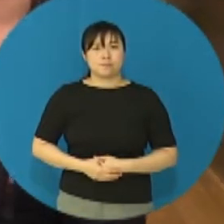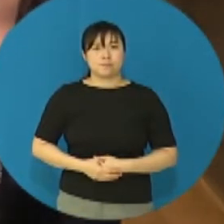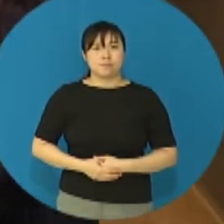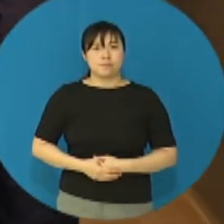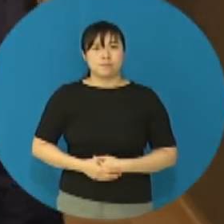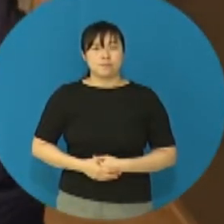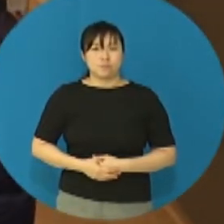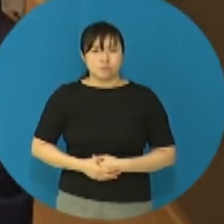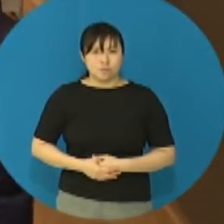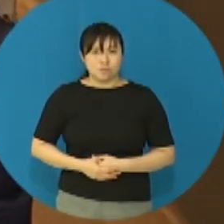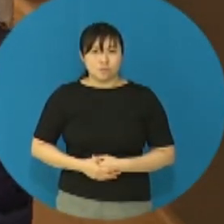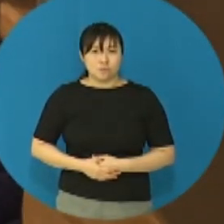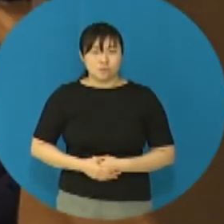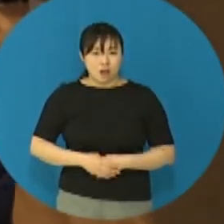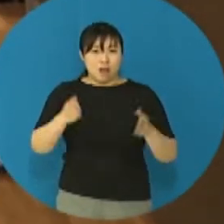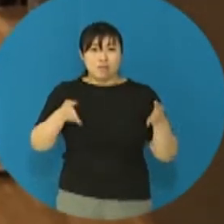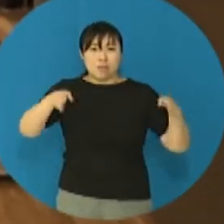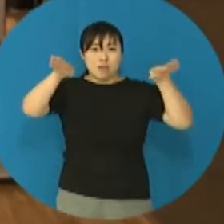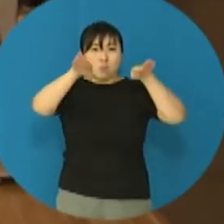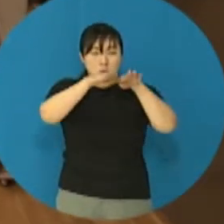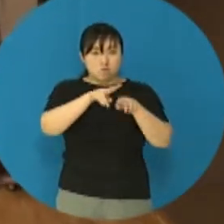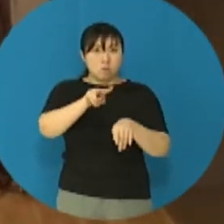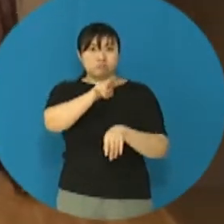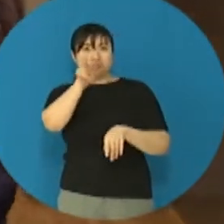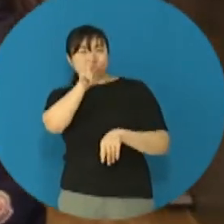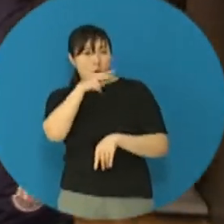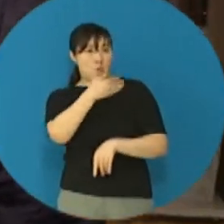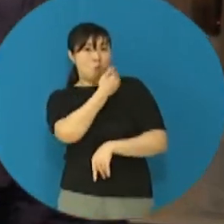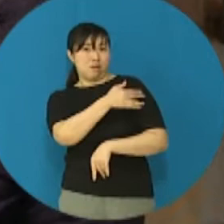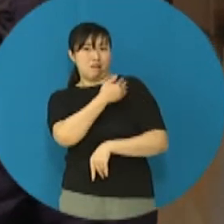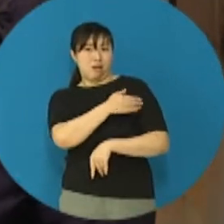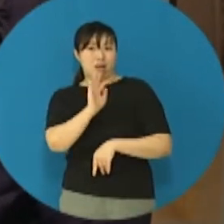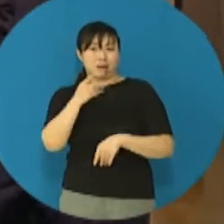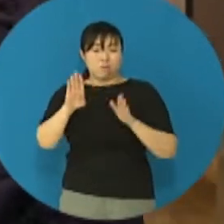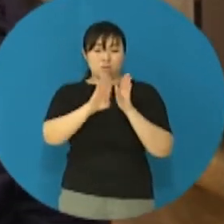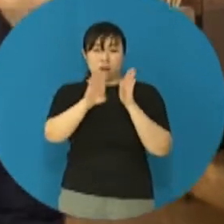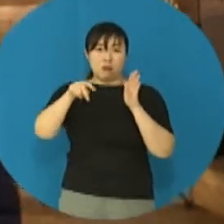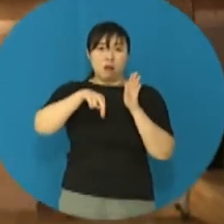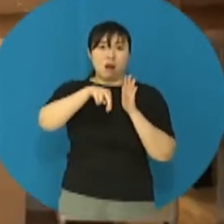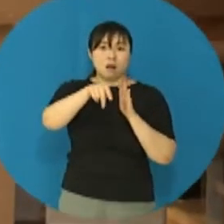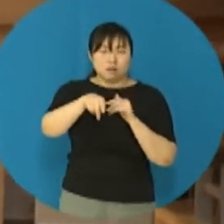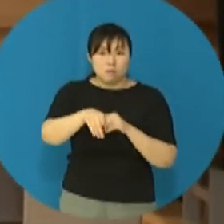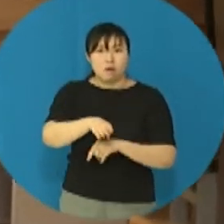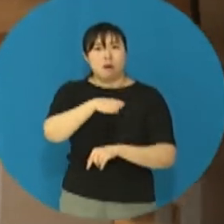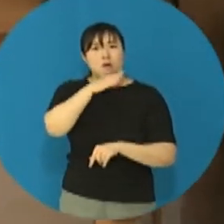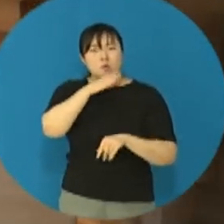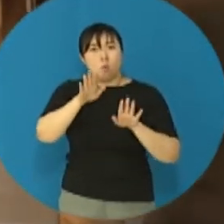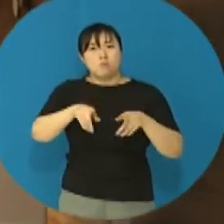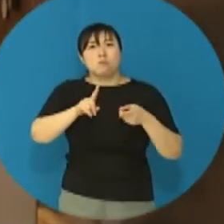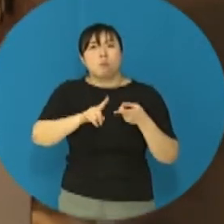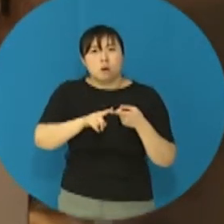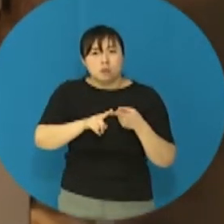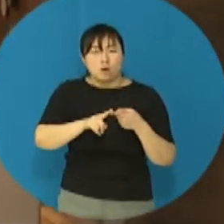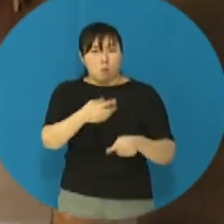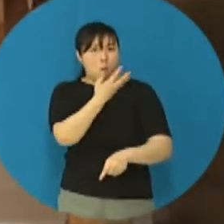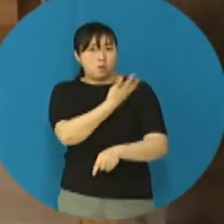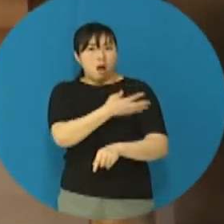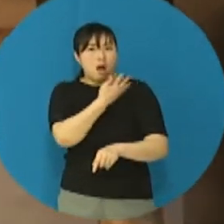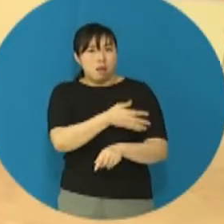外から見てもおしゃれだったんですけど、中もモダンな作りでおしゃれな空間ですね。